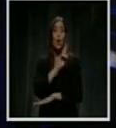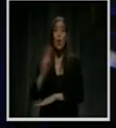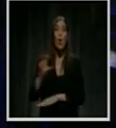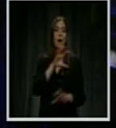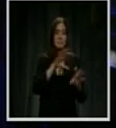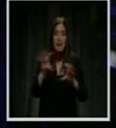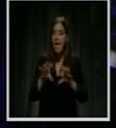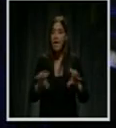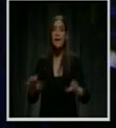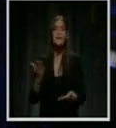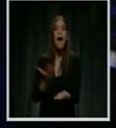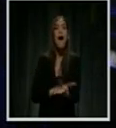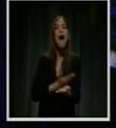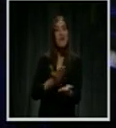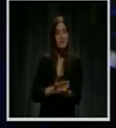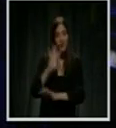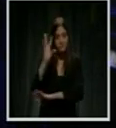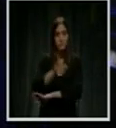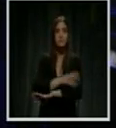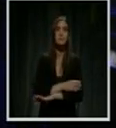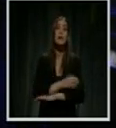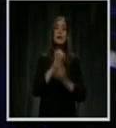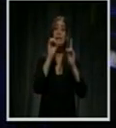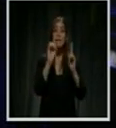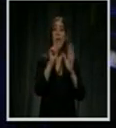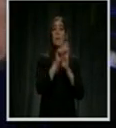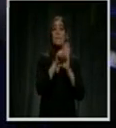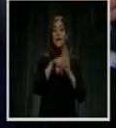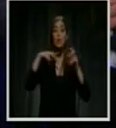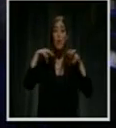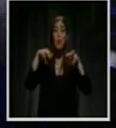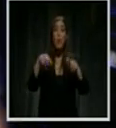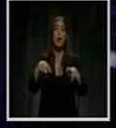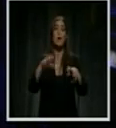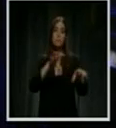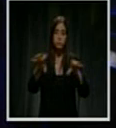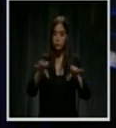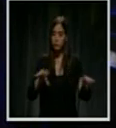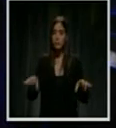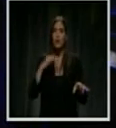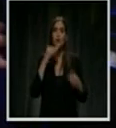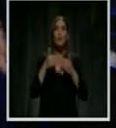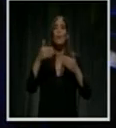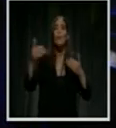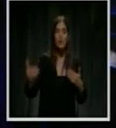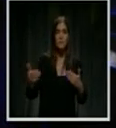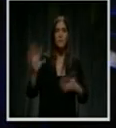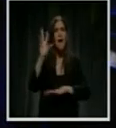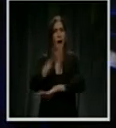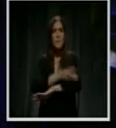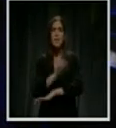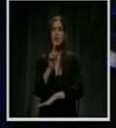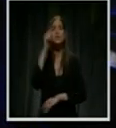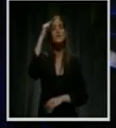spazju miftuħa, f'distanza ta' 10 minuti mixi minn fejn inti tgħix. L-ambjentalija jfisser l-art,